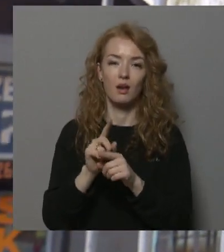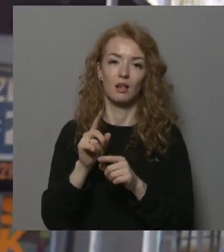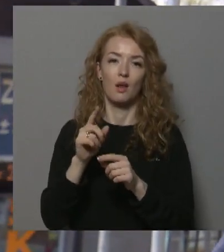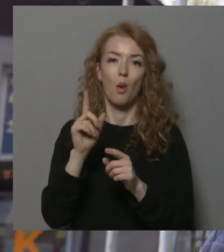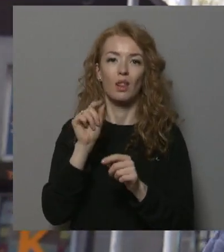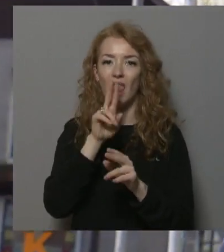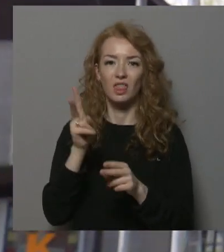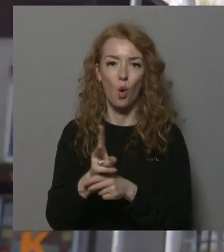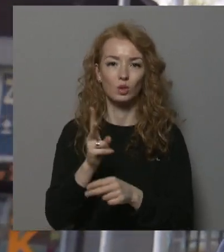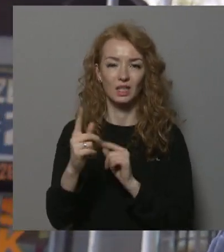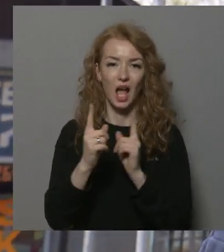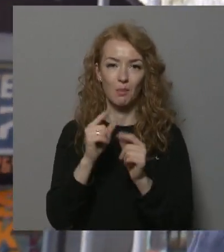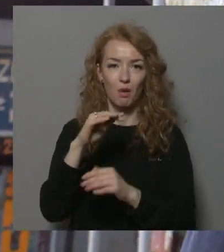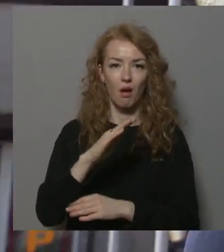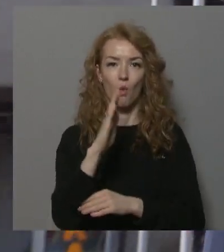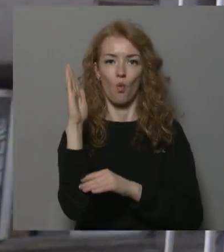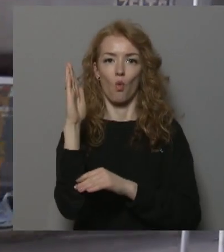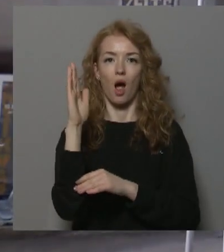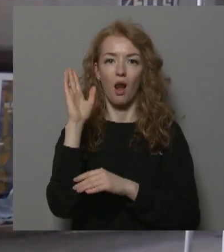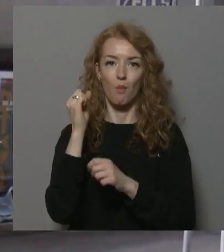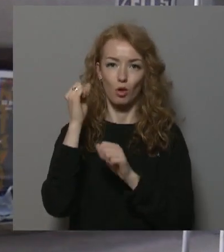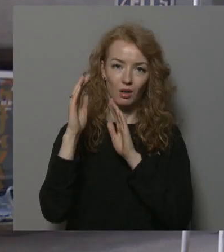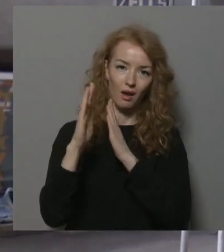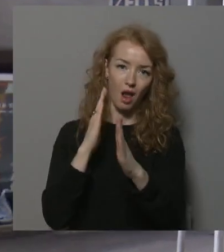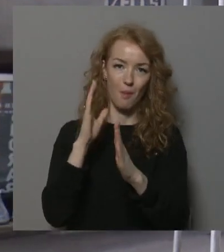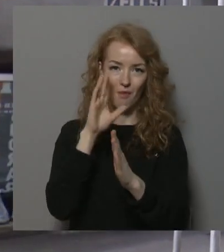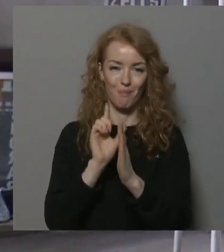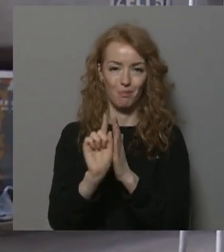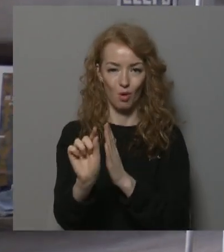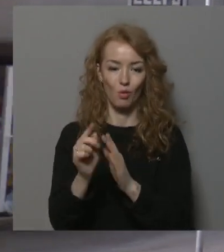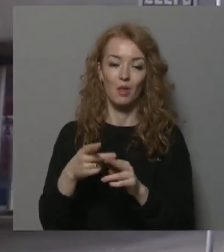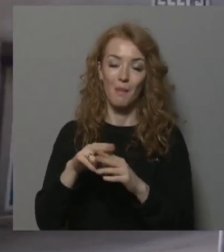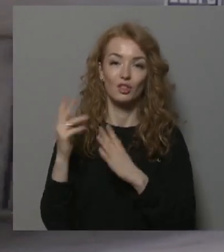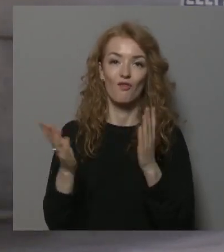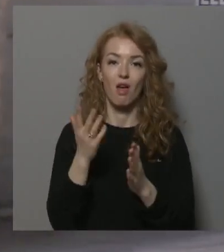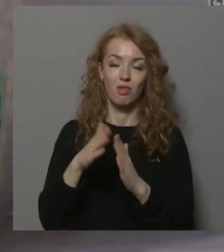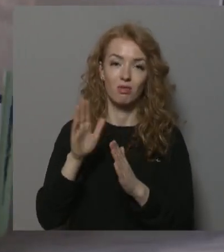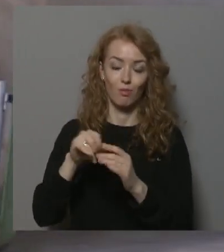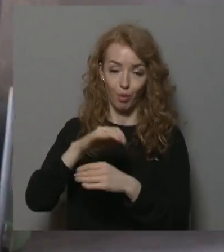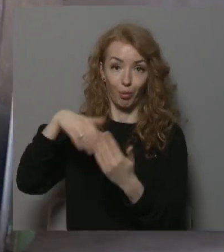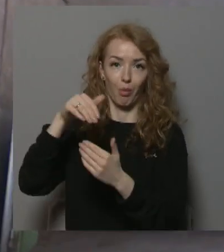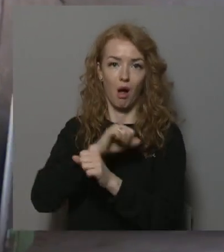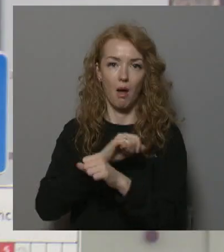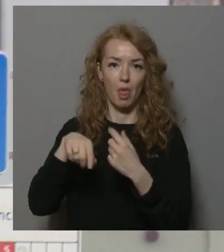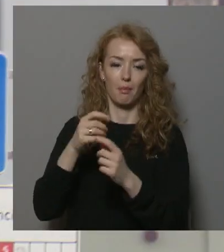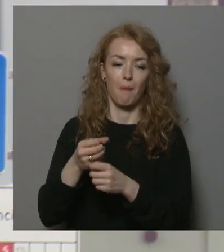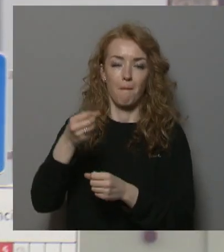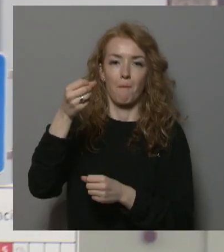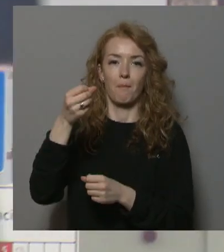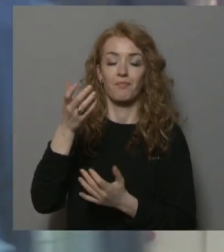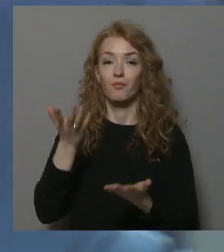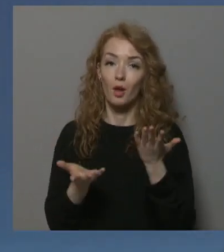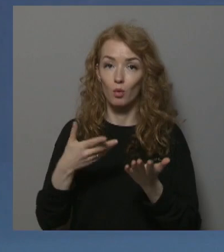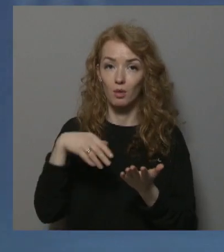tāpēc viņš mums ir uzlikts stāvāks, un tieši dēļ tā arī. Vēja ietekmē viņš tiek arī sarullēts. Varbūt mēs